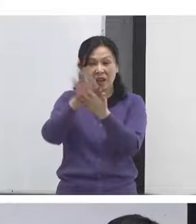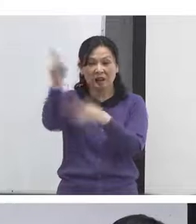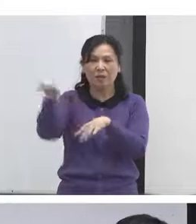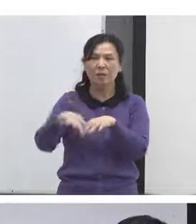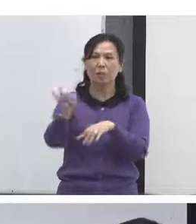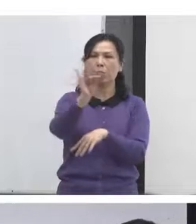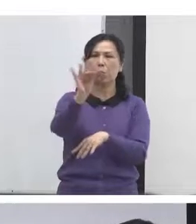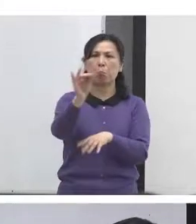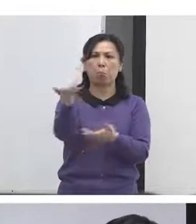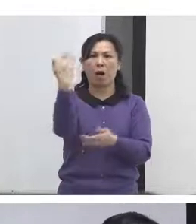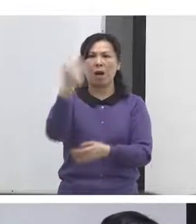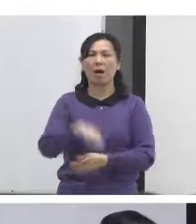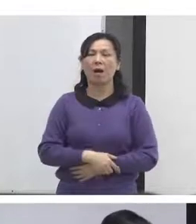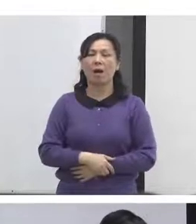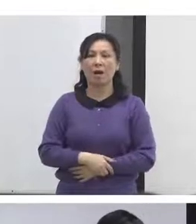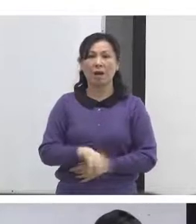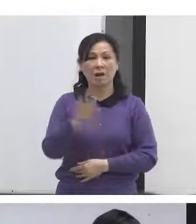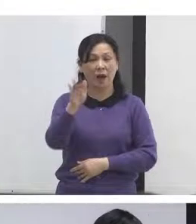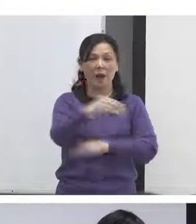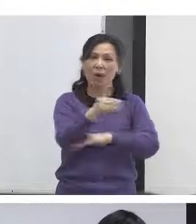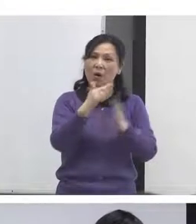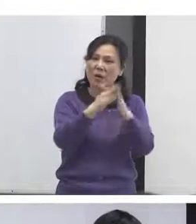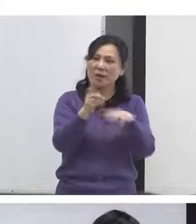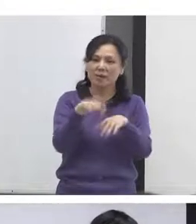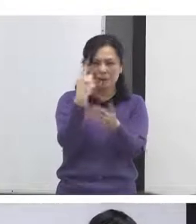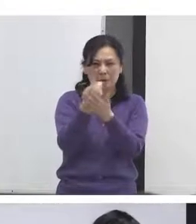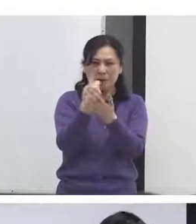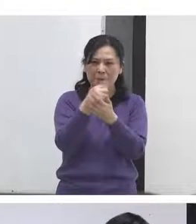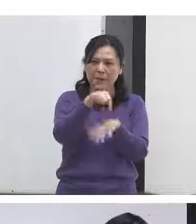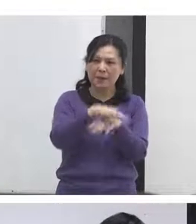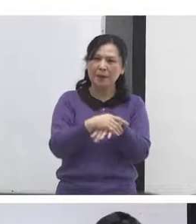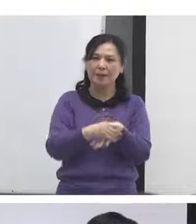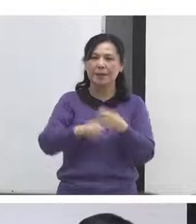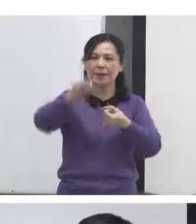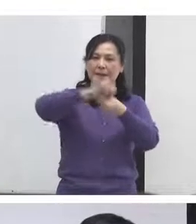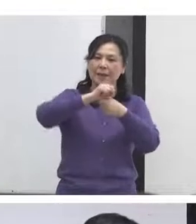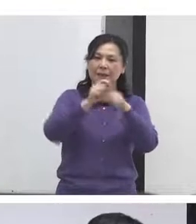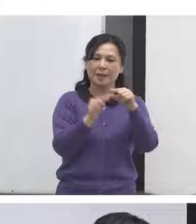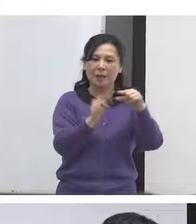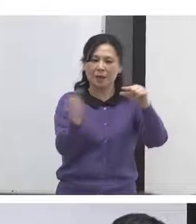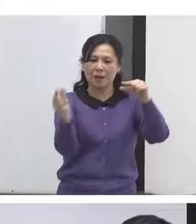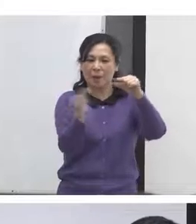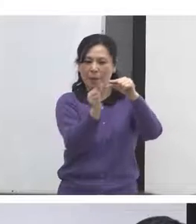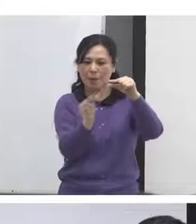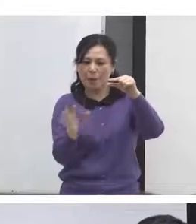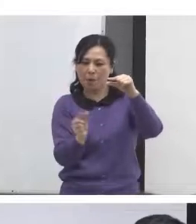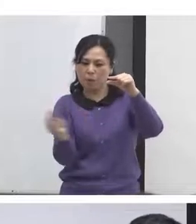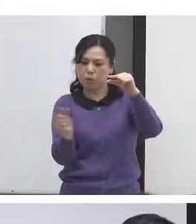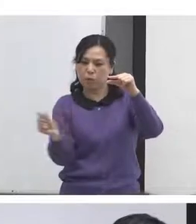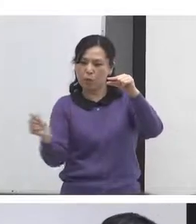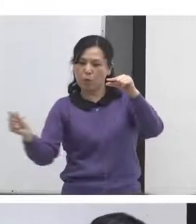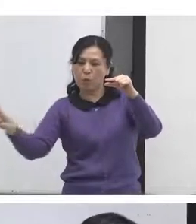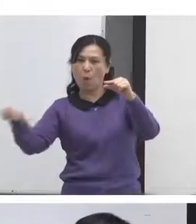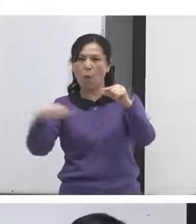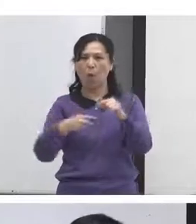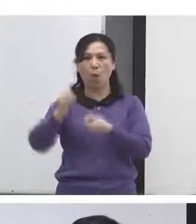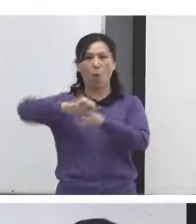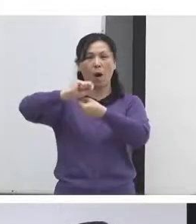后然后有的县市就是每一天都会那 Excel 就加一个新分页，然后而且就是因为有的时候那